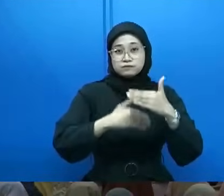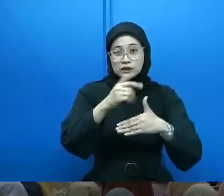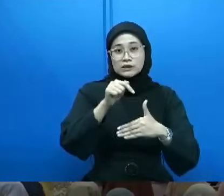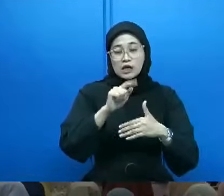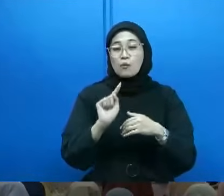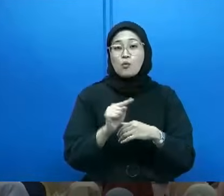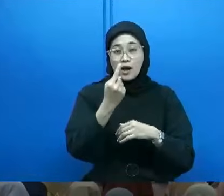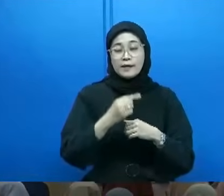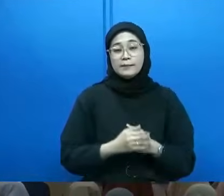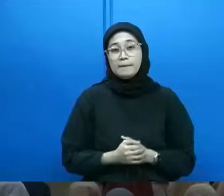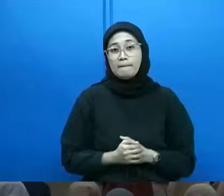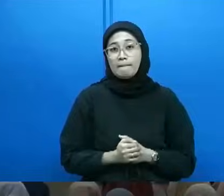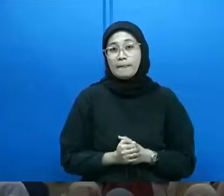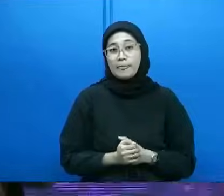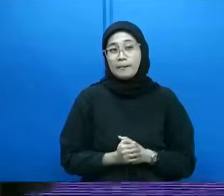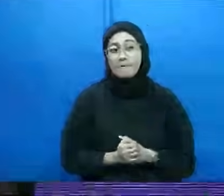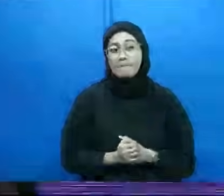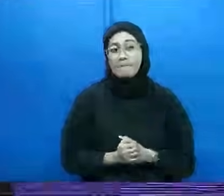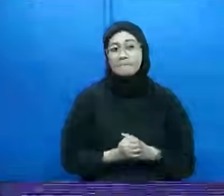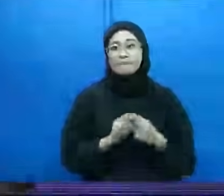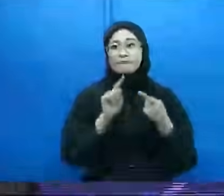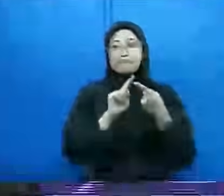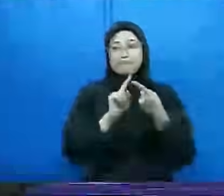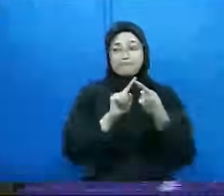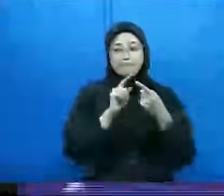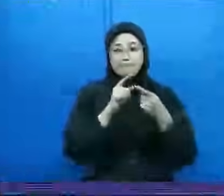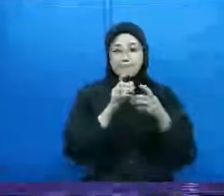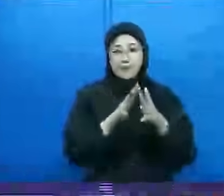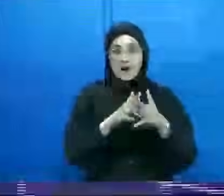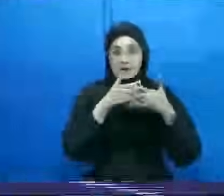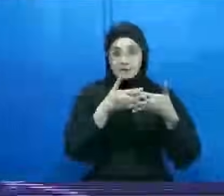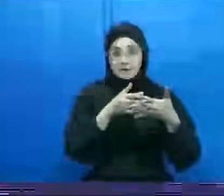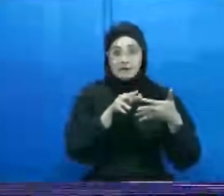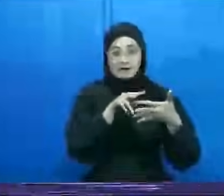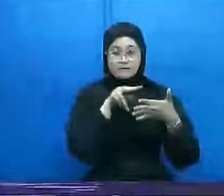mulai pelan-pelan. Satu. Yuk kita baca ayatnya.